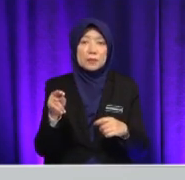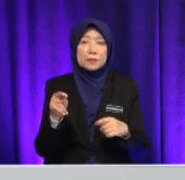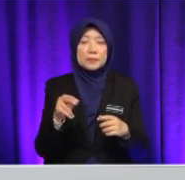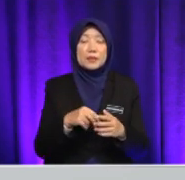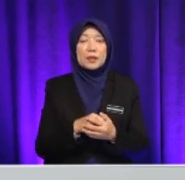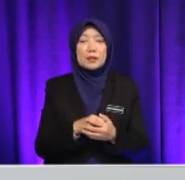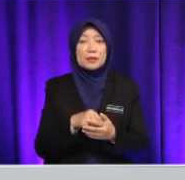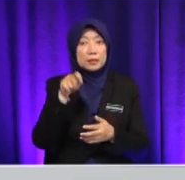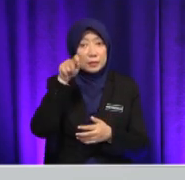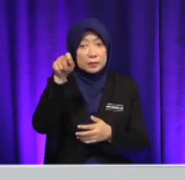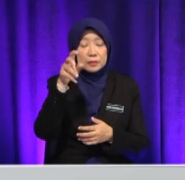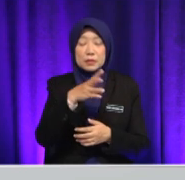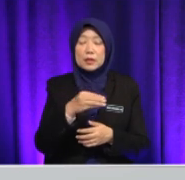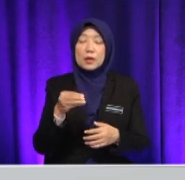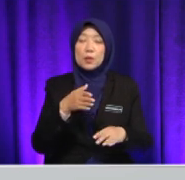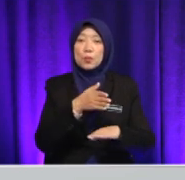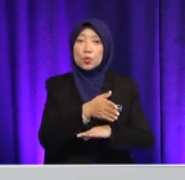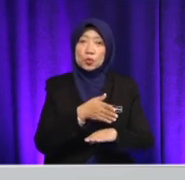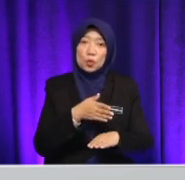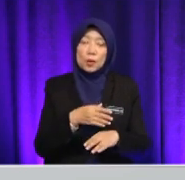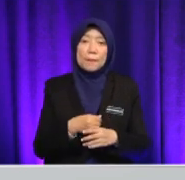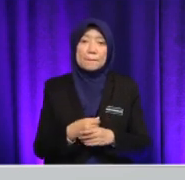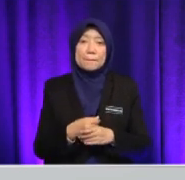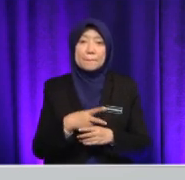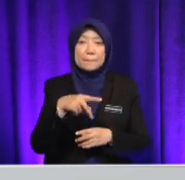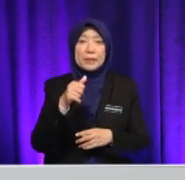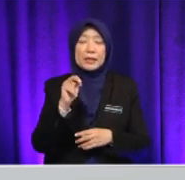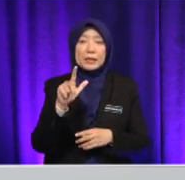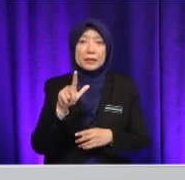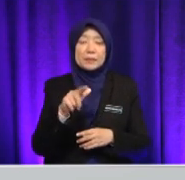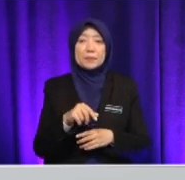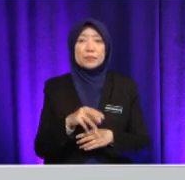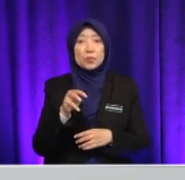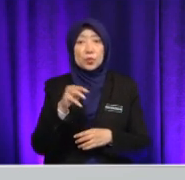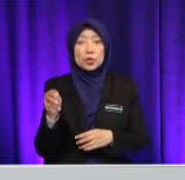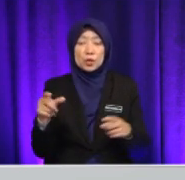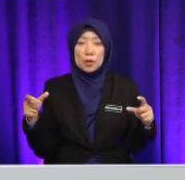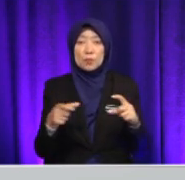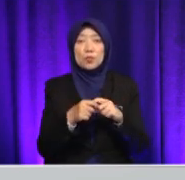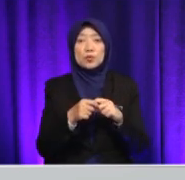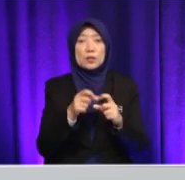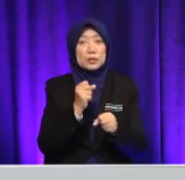mengikuti kemudian murid juga menggabungkan kasih